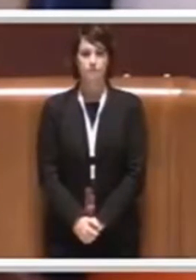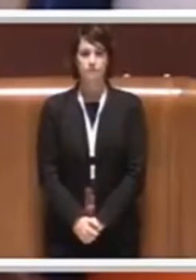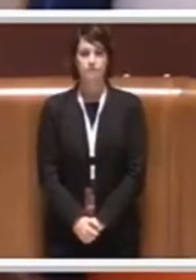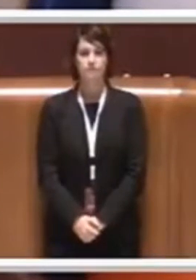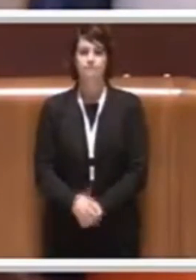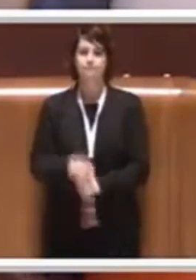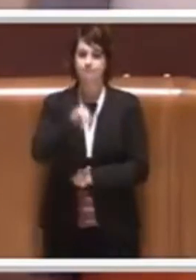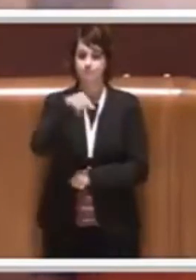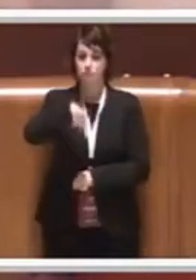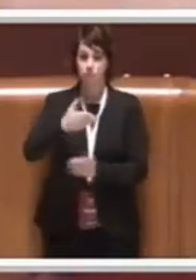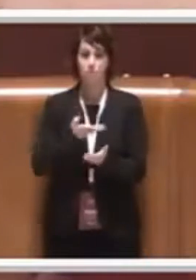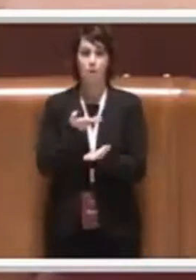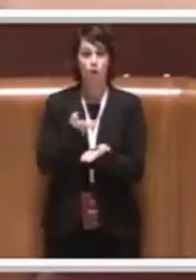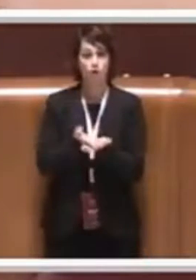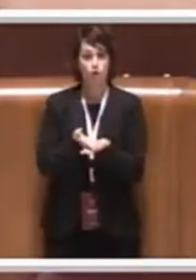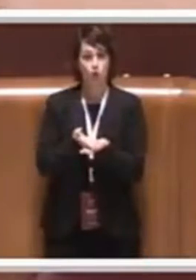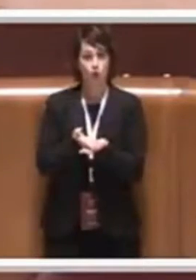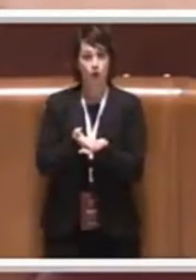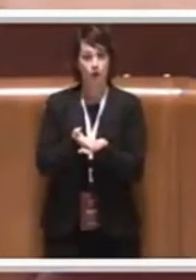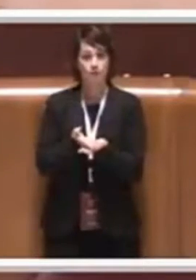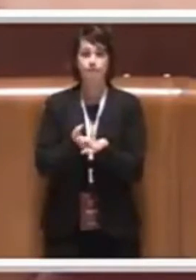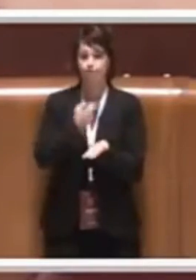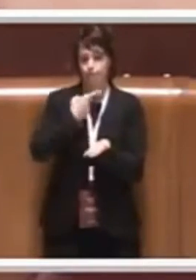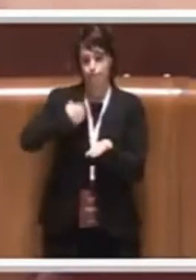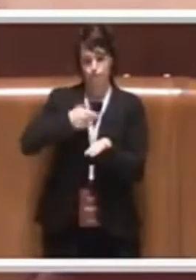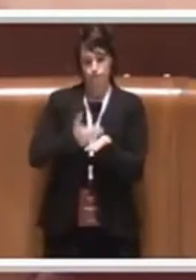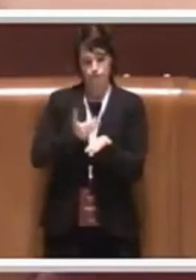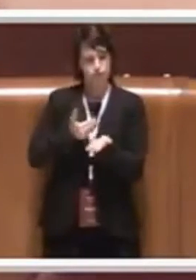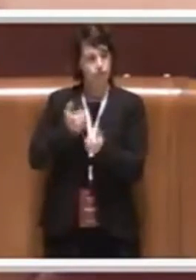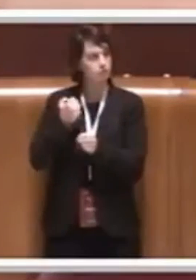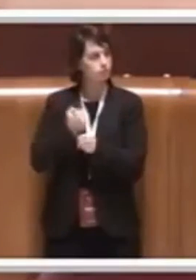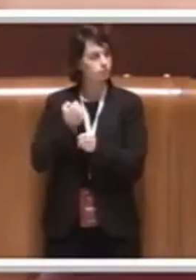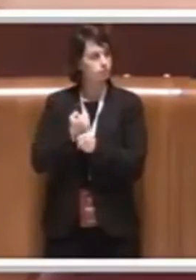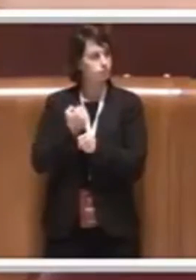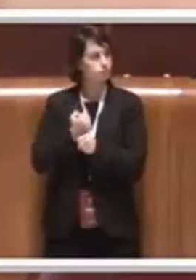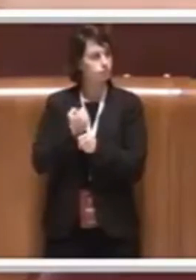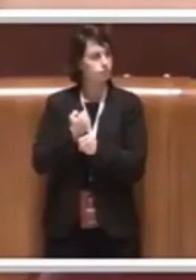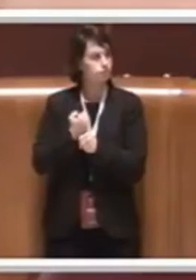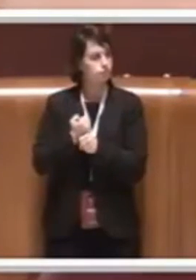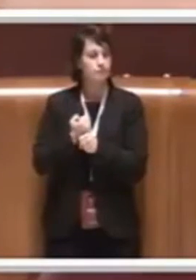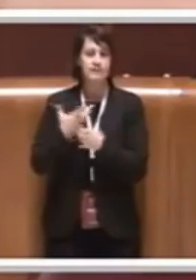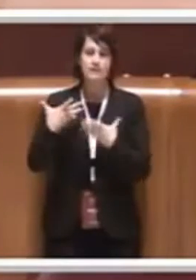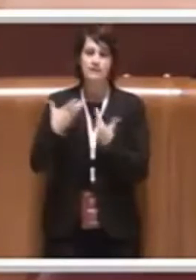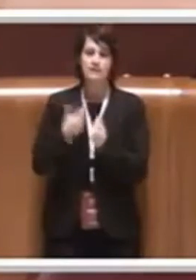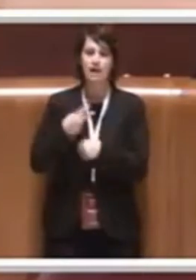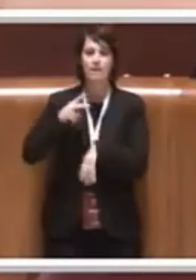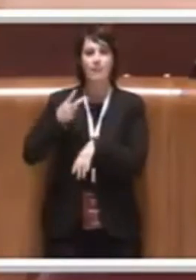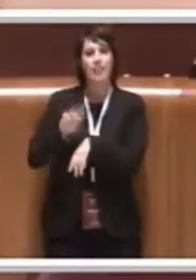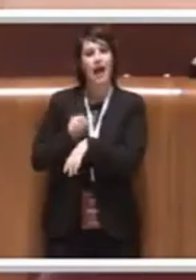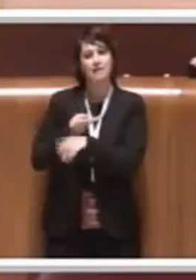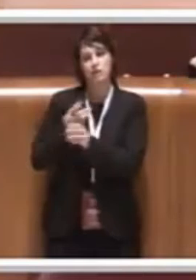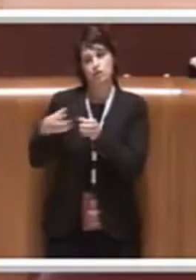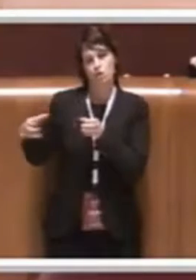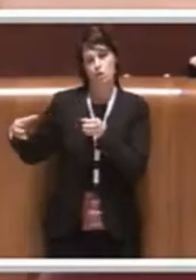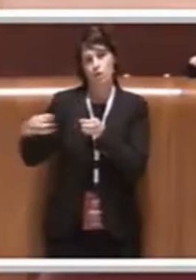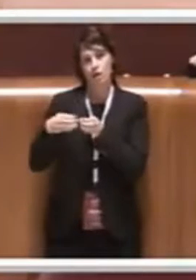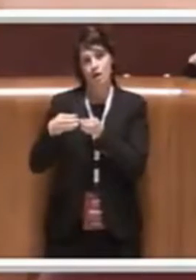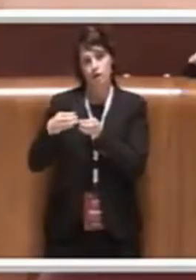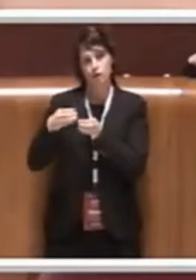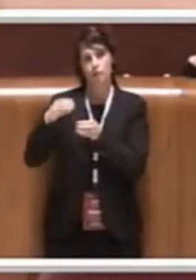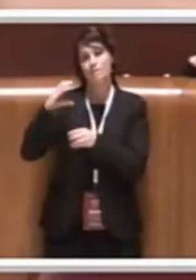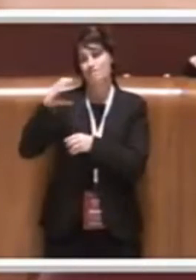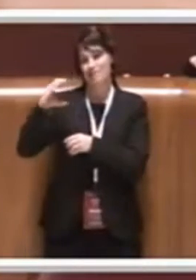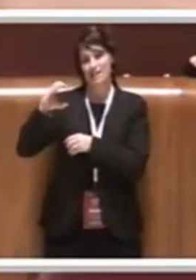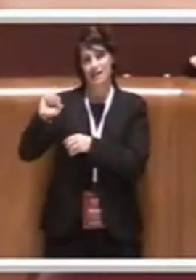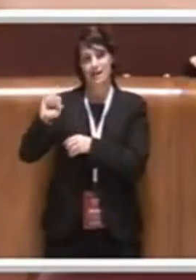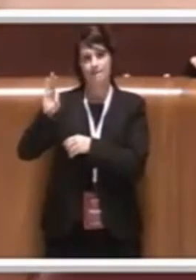Sì, con questa mozione abbiamo lavorato di comune accordo con l'assessorato, con l'assessore Caffarotti e